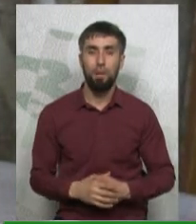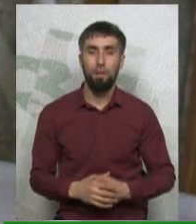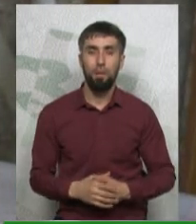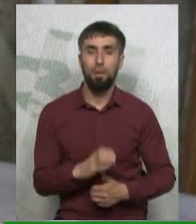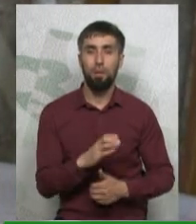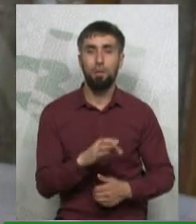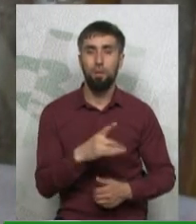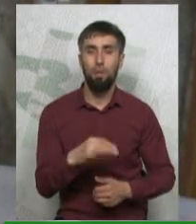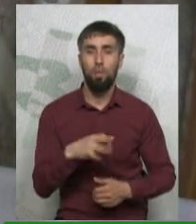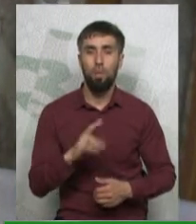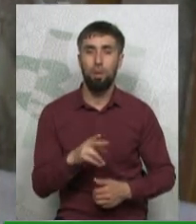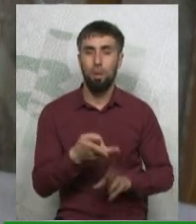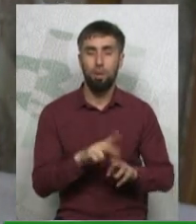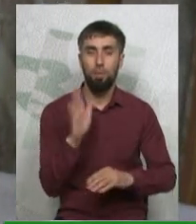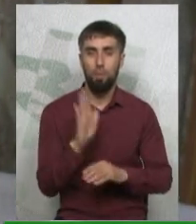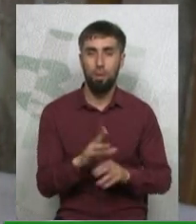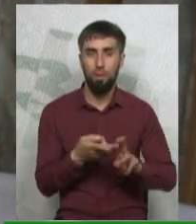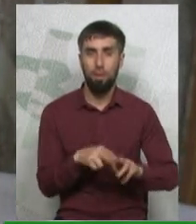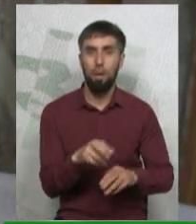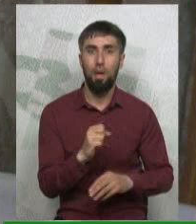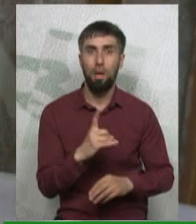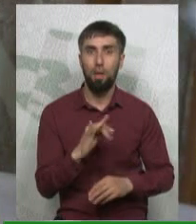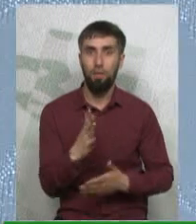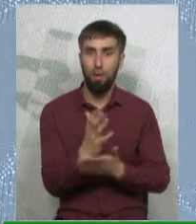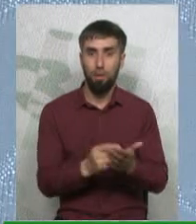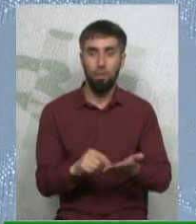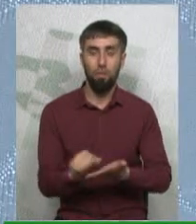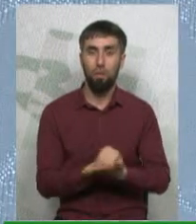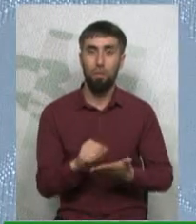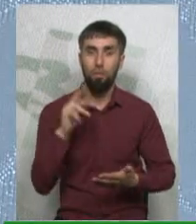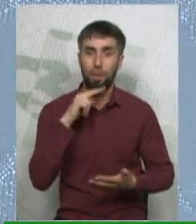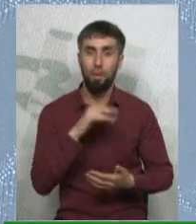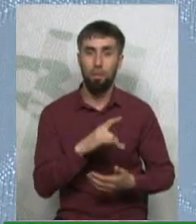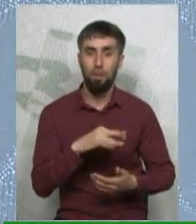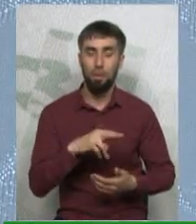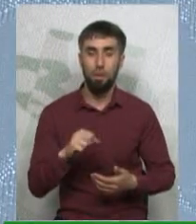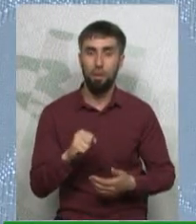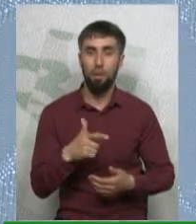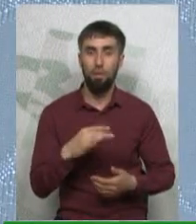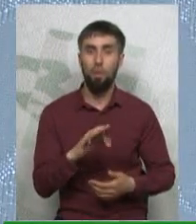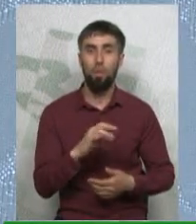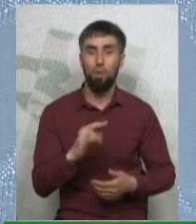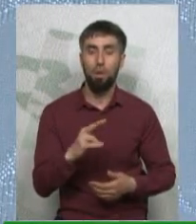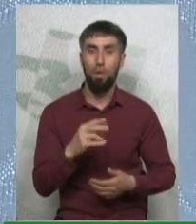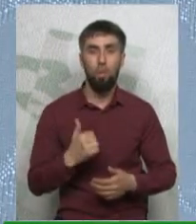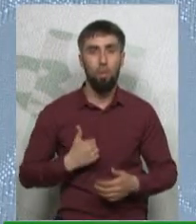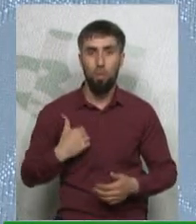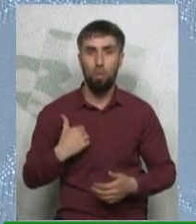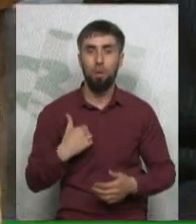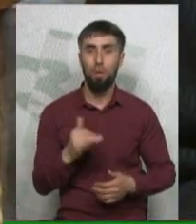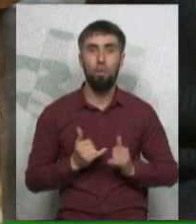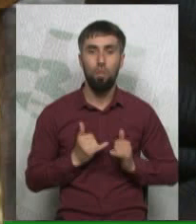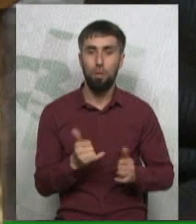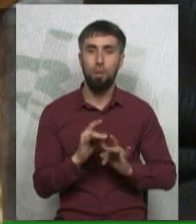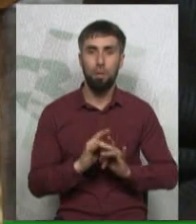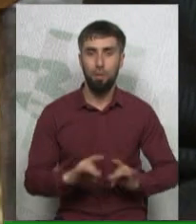полка. Это приказ, вот. Это же архивные документы. Племянник Исмаила Гетагазова Осман с особой гордостью и